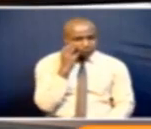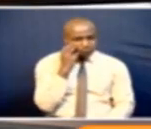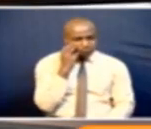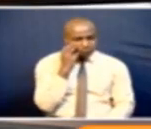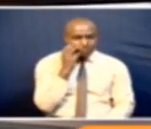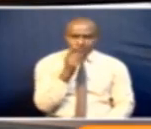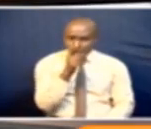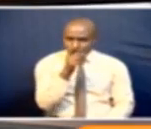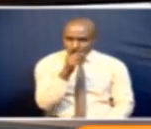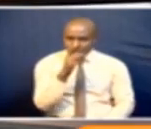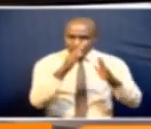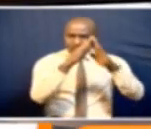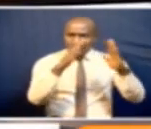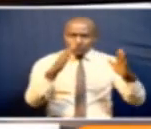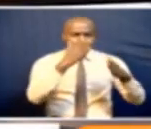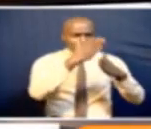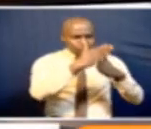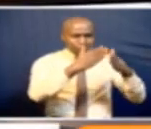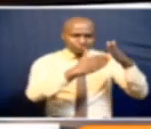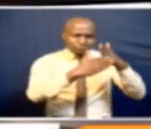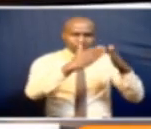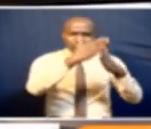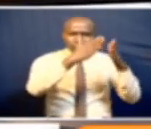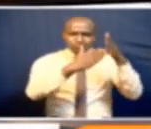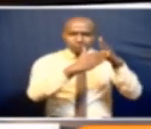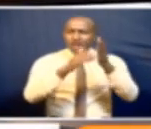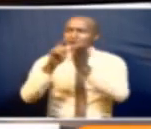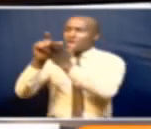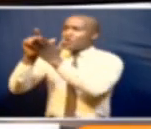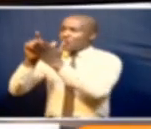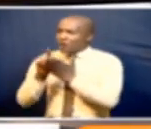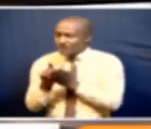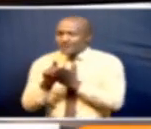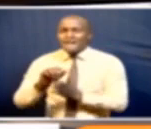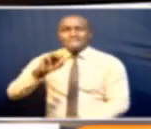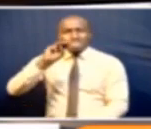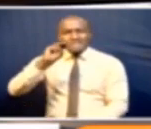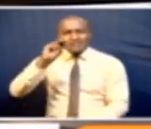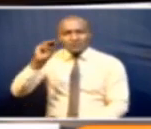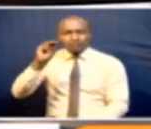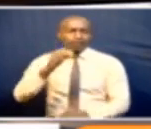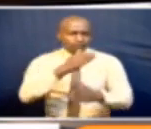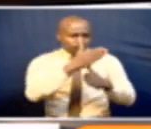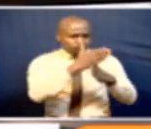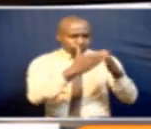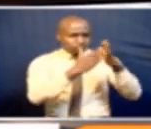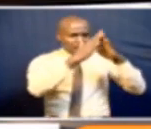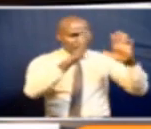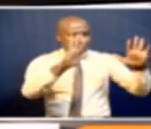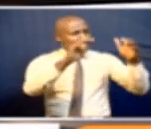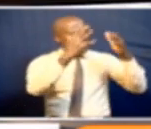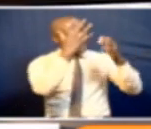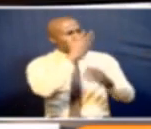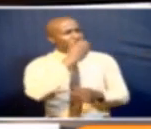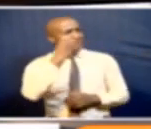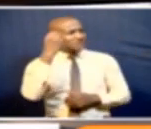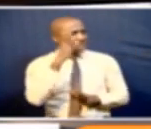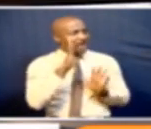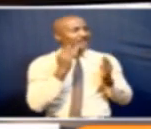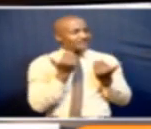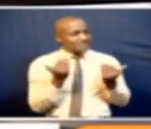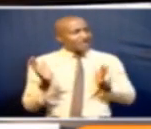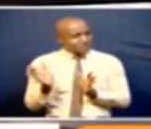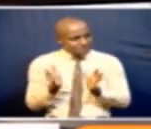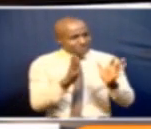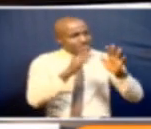Hebu tafakari, umetumia mamilioni ya pesa na hata kuchukua mikopo kununulia familia yako nyumba, uwalee watoto wako na